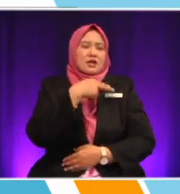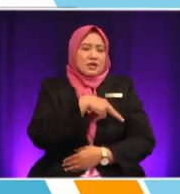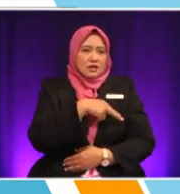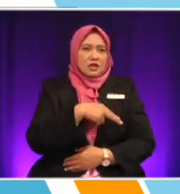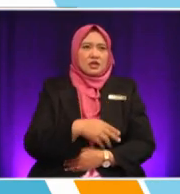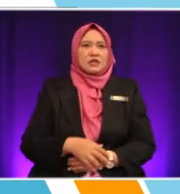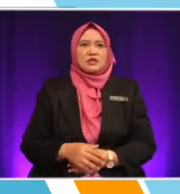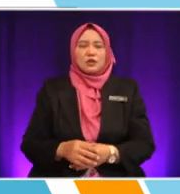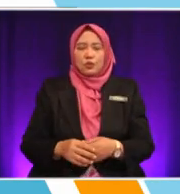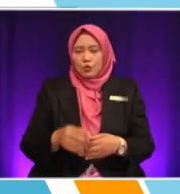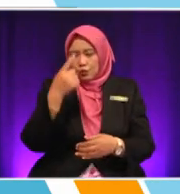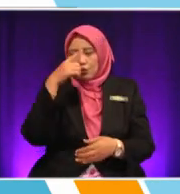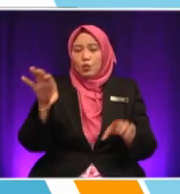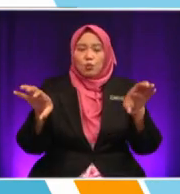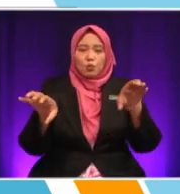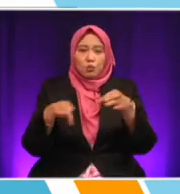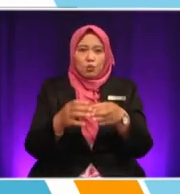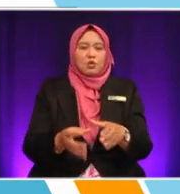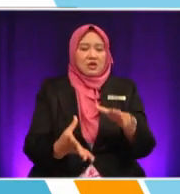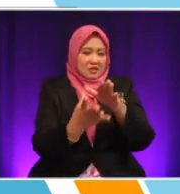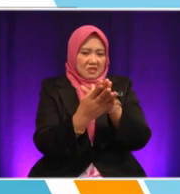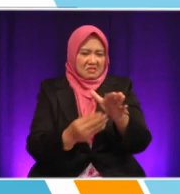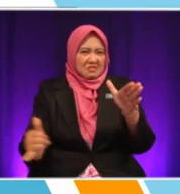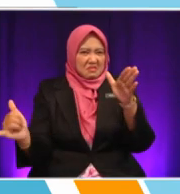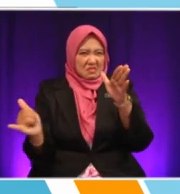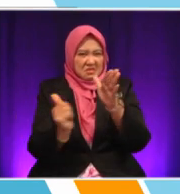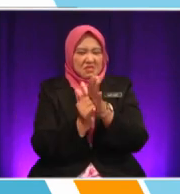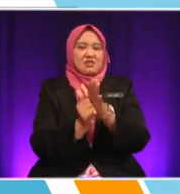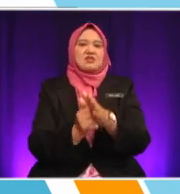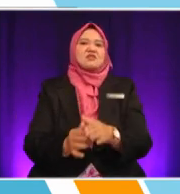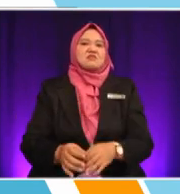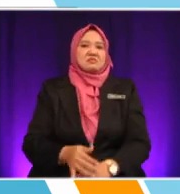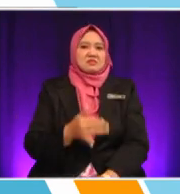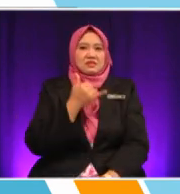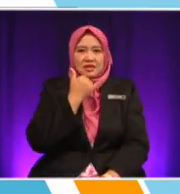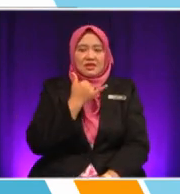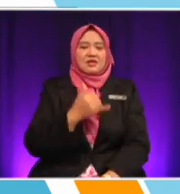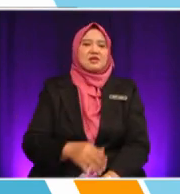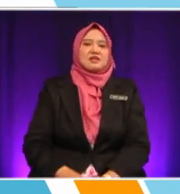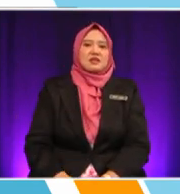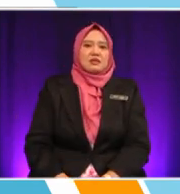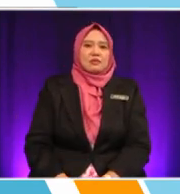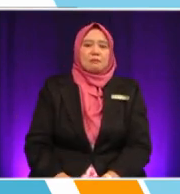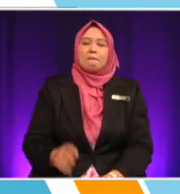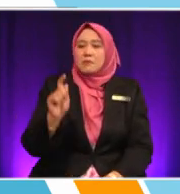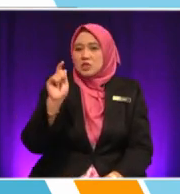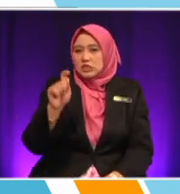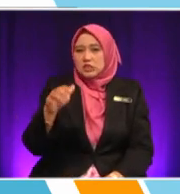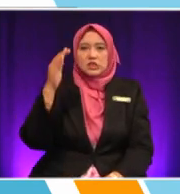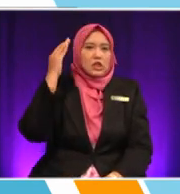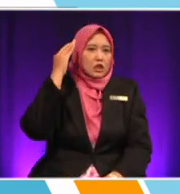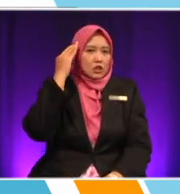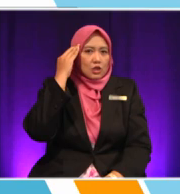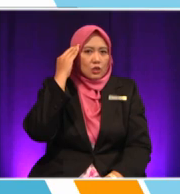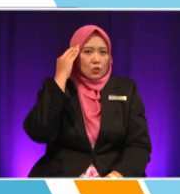satu pekade yang sangat penting bukan setangkai belajar masuk SBM tetapi juga penting untuk